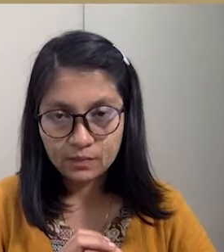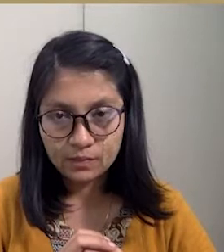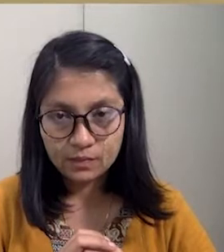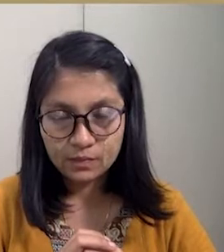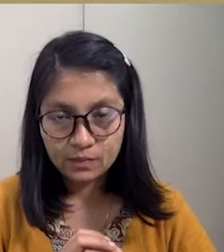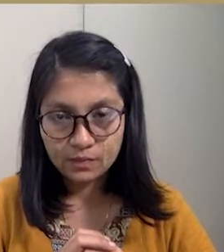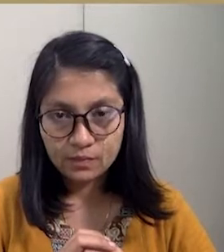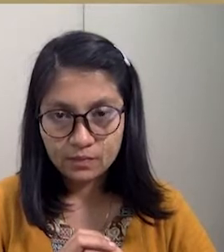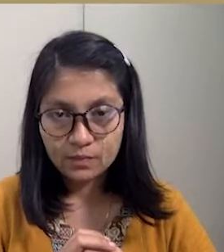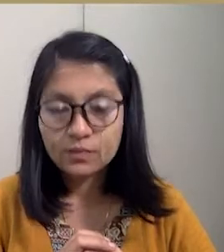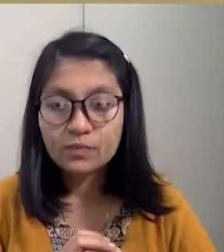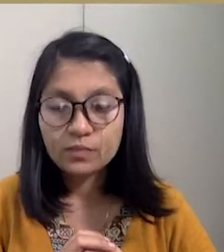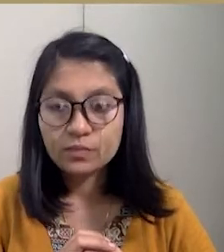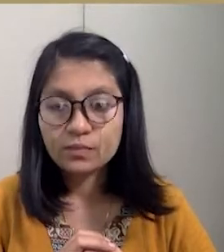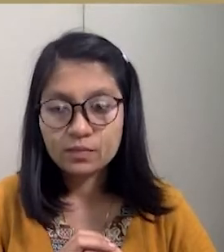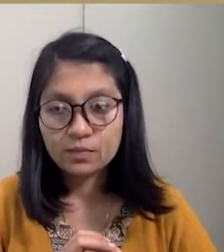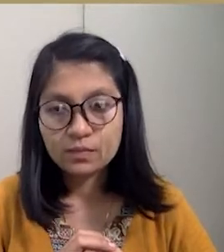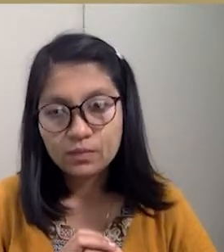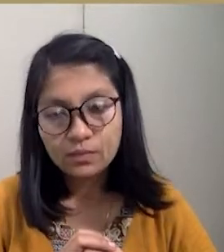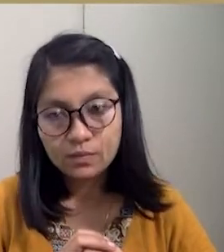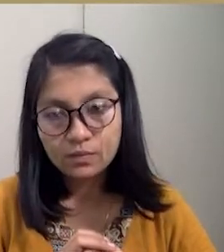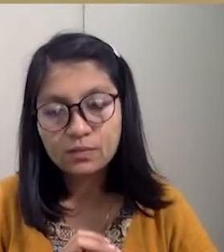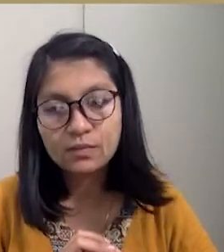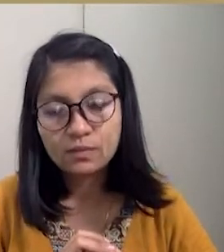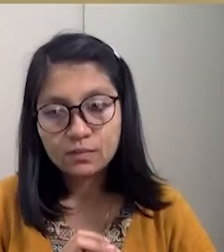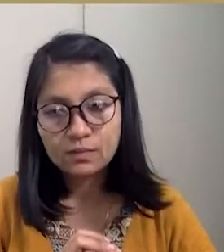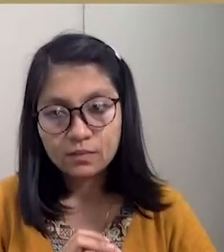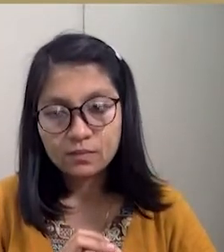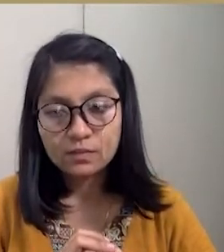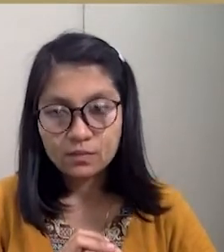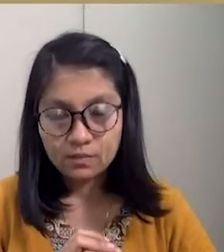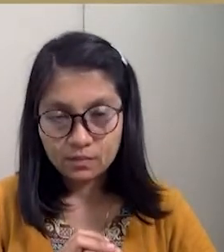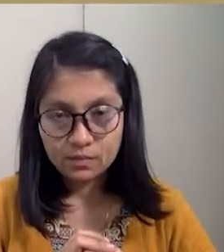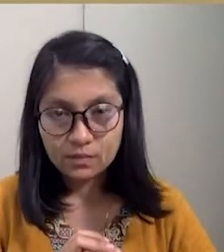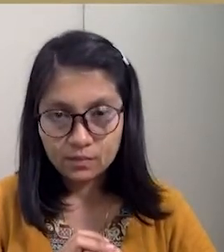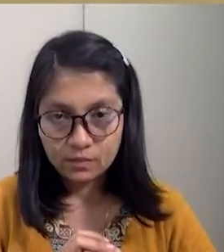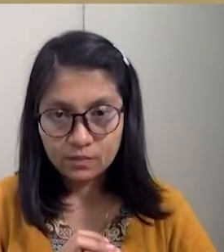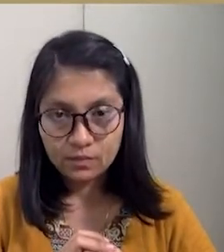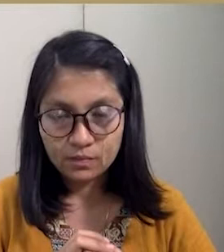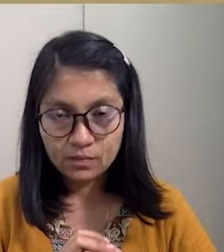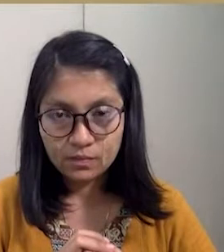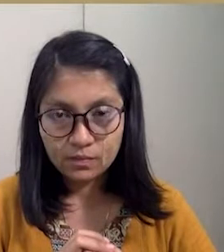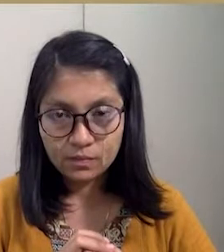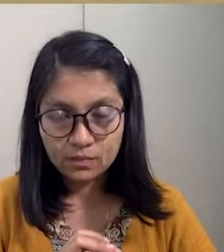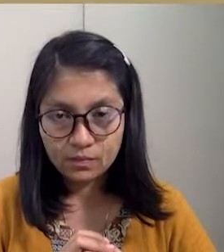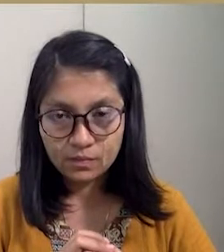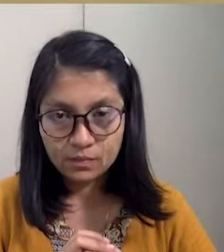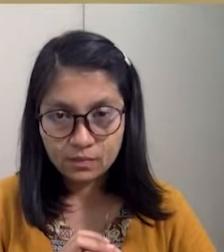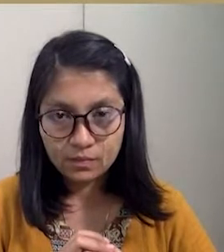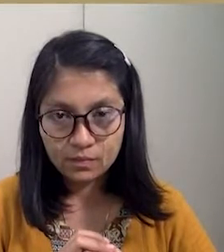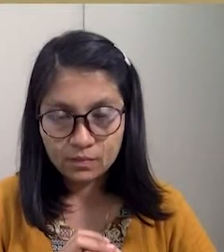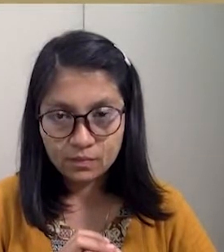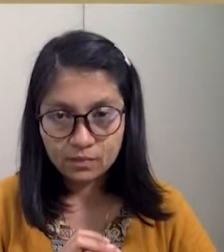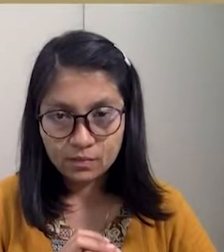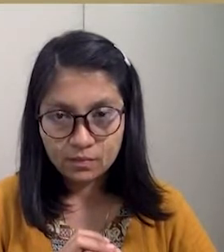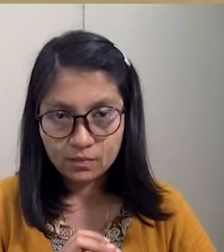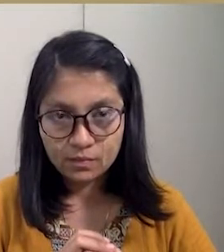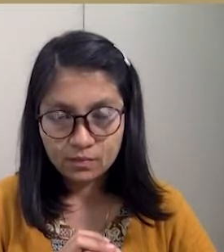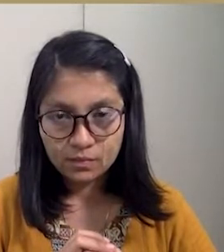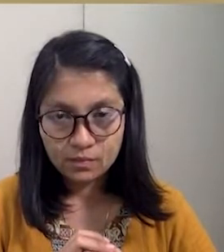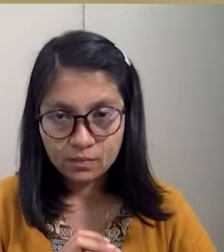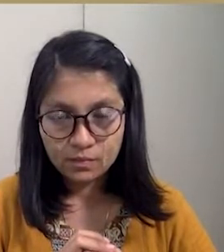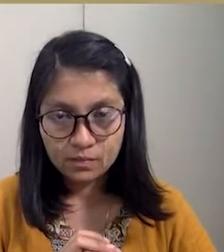ဒီခရိုင်မူးတွေရှိအတိအကျရောက်မှာအဲ့ဒါမှခရိုင်မူးတွေလည်းသူတို့ကစီစဉ်လို့ရမှာကျွန်တော်တို့ဟိုမနေ့ရက်ရောတနေ့ရ